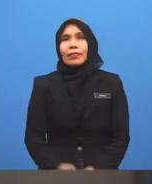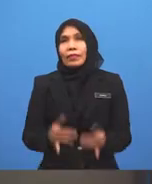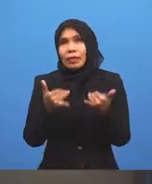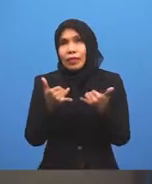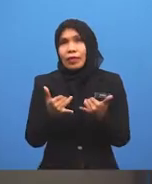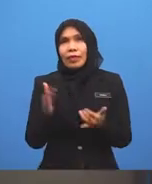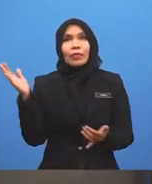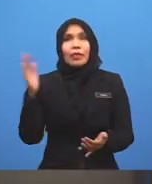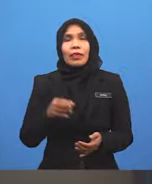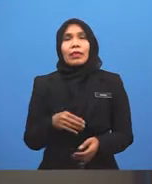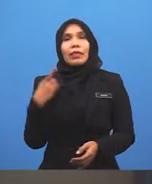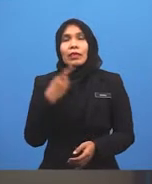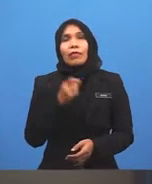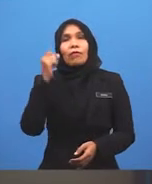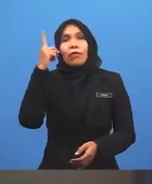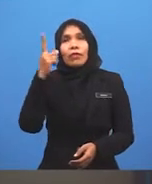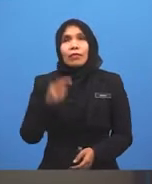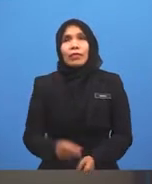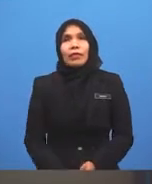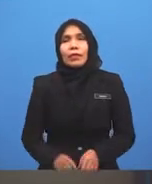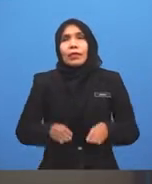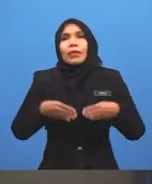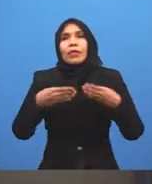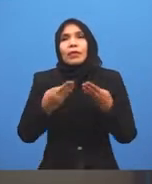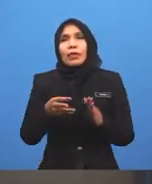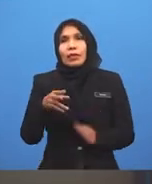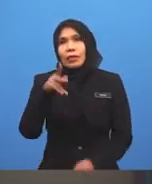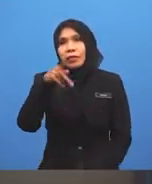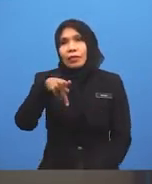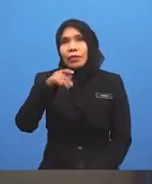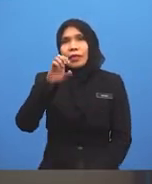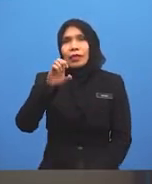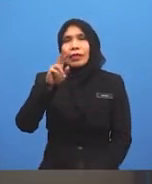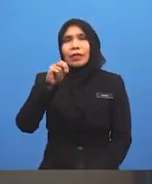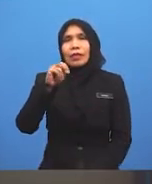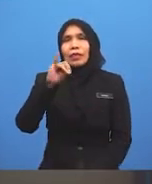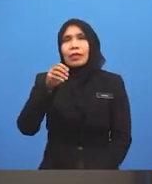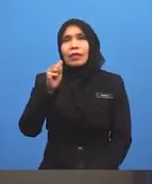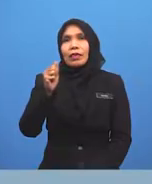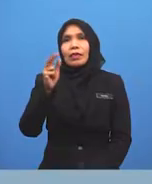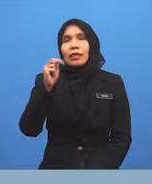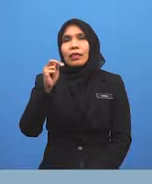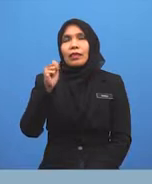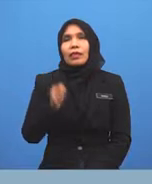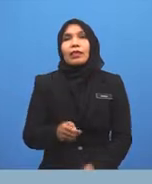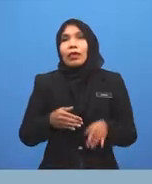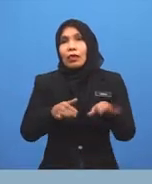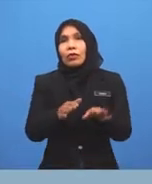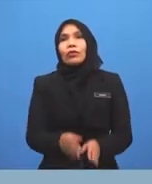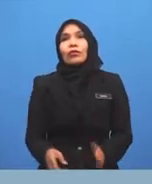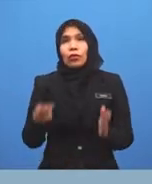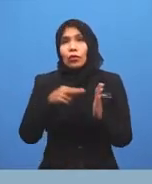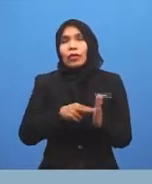Sekarang, mari kita fahami bagaimana penjana arus ulang-alik ini berfungsi. Apabila